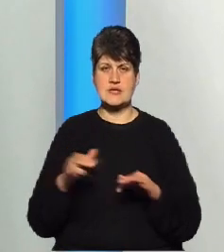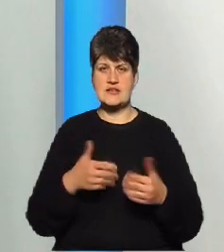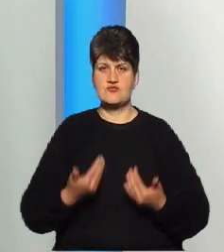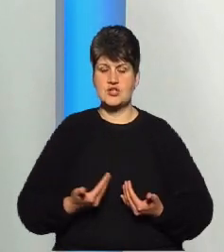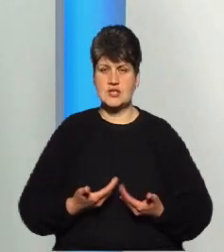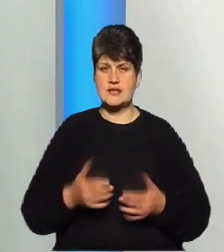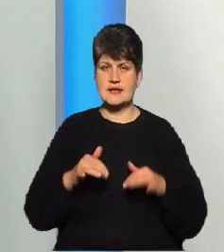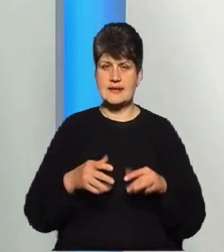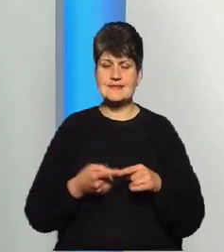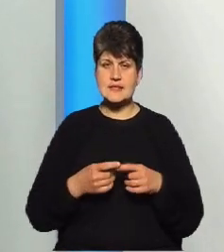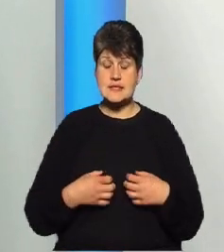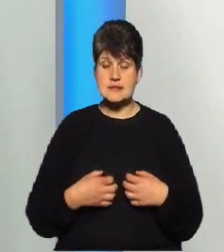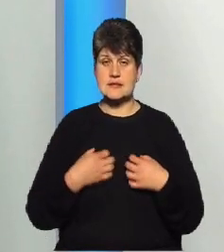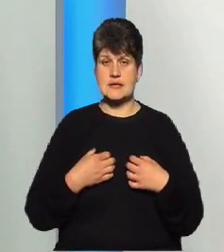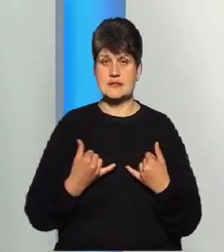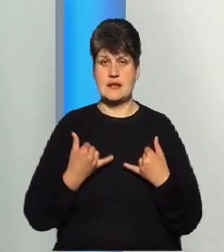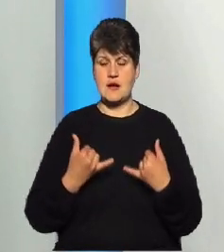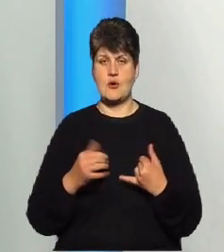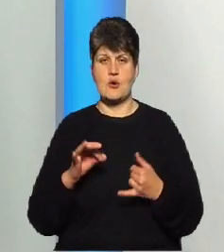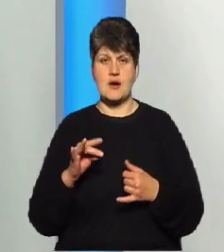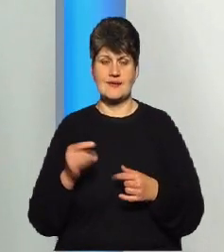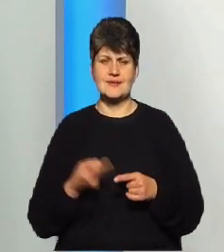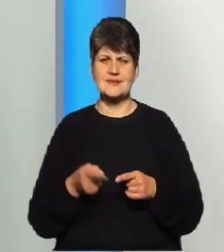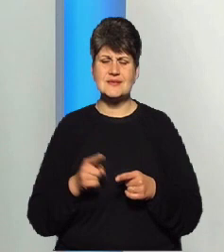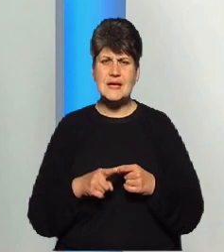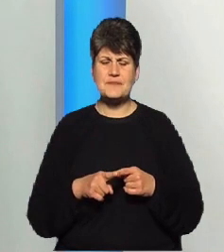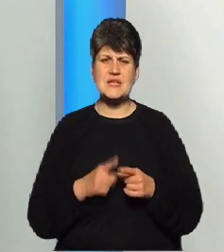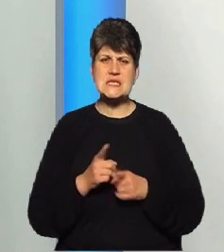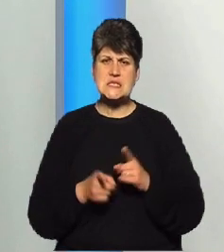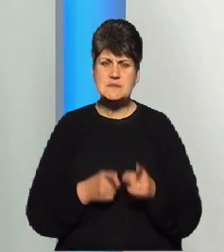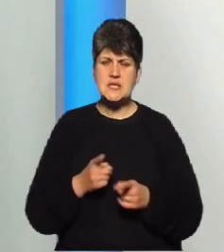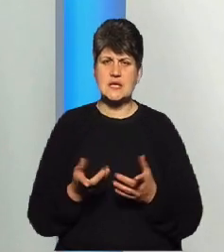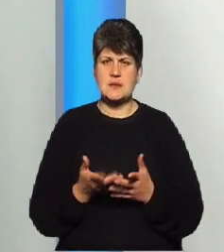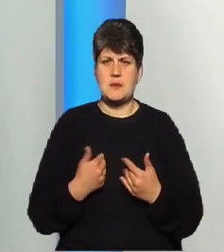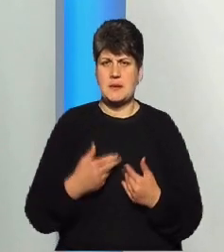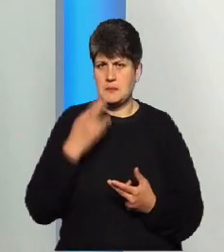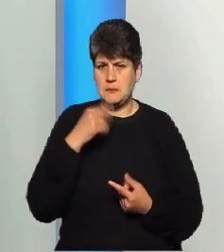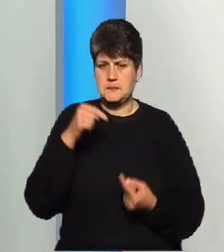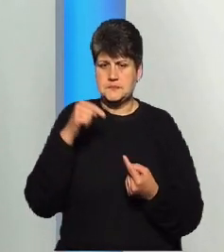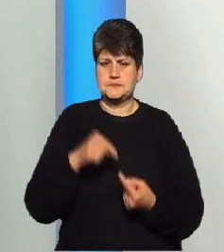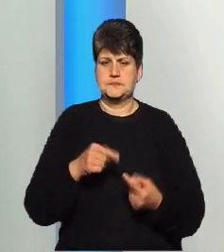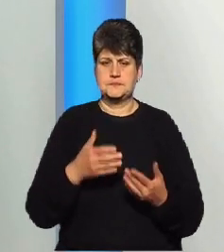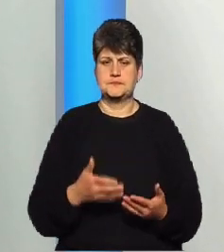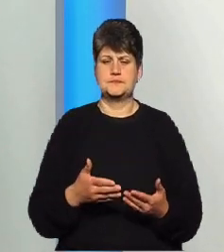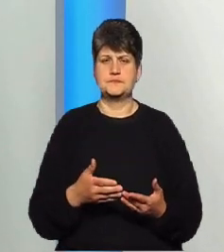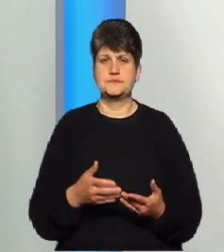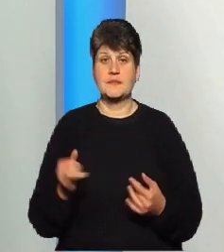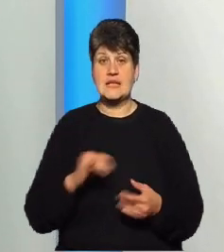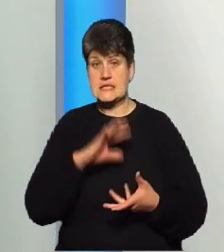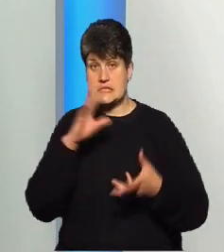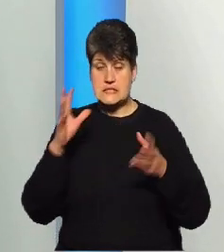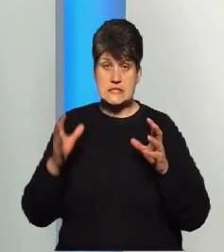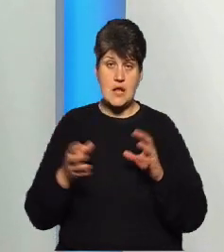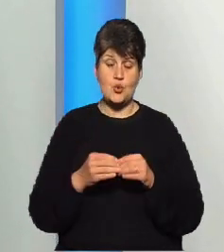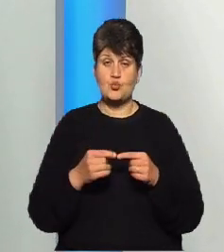організму. Це є якісь певні зміни, до яких ми маємо налаштуватися, пристосуватися. І загалом будь-які отакі зміни – це